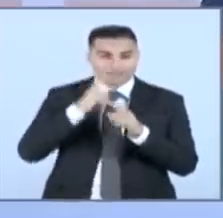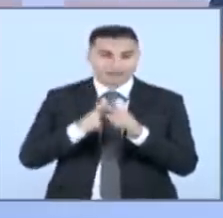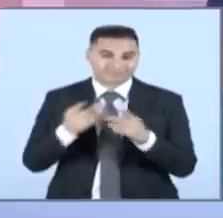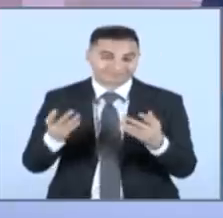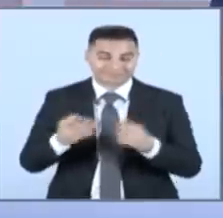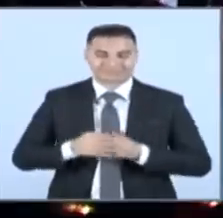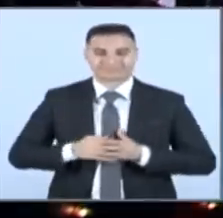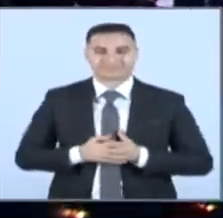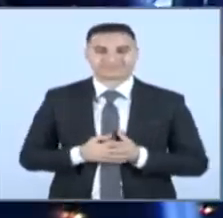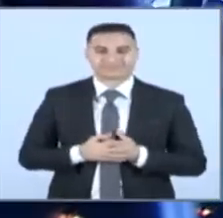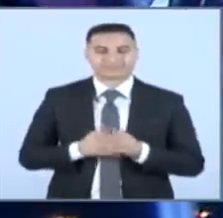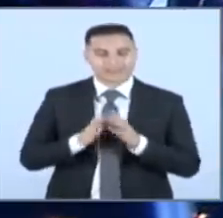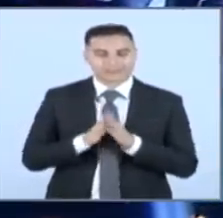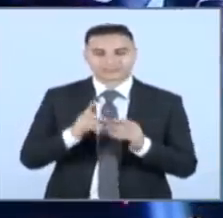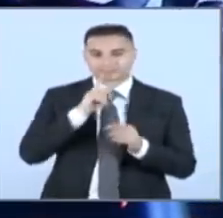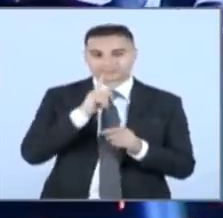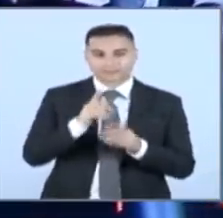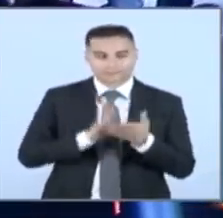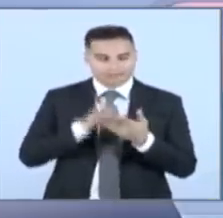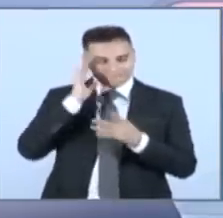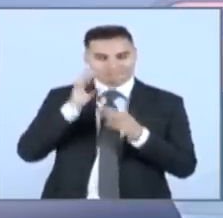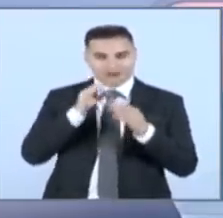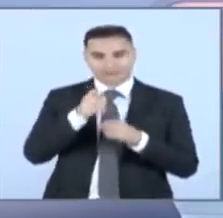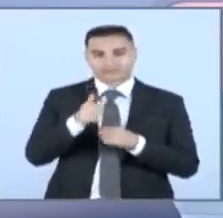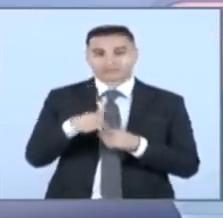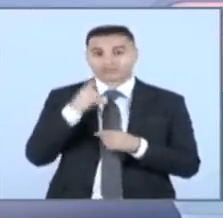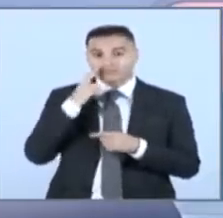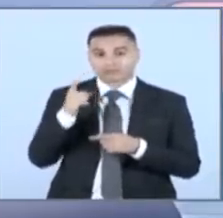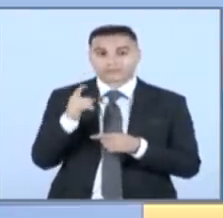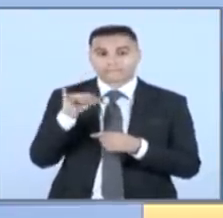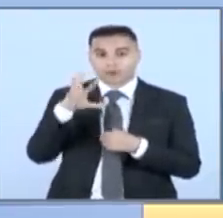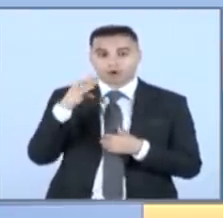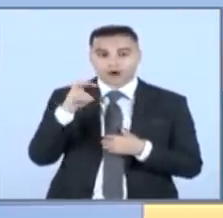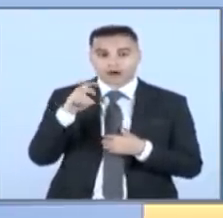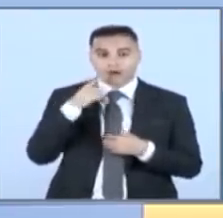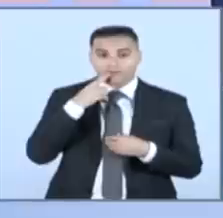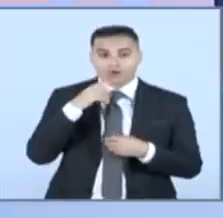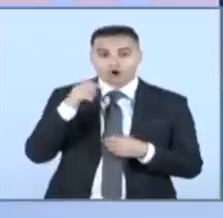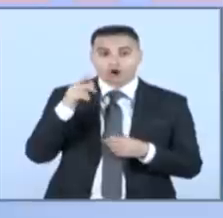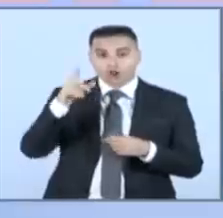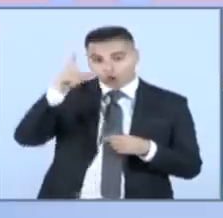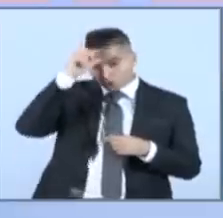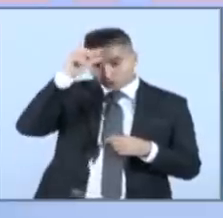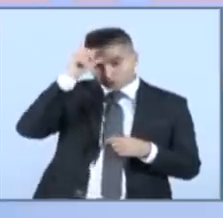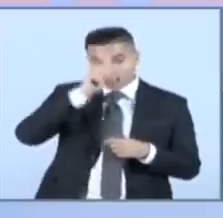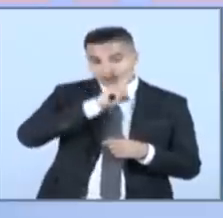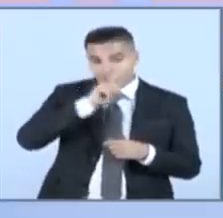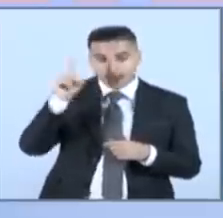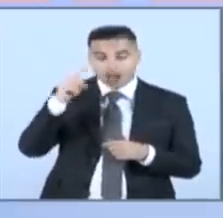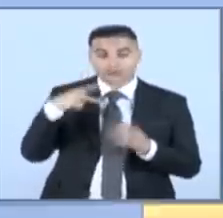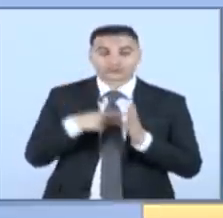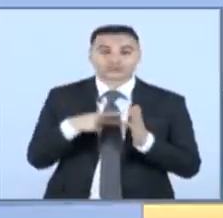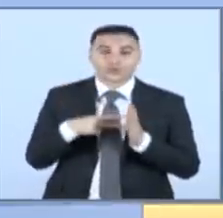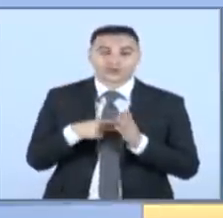خاطئة، معلش ولكن برافو عليك. موجة عندك إجابة؟ الأردن. مش الأردن، هي